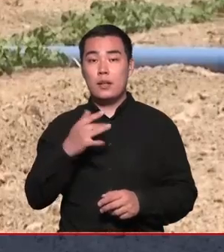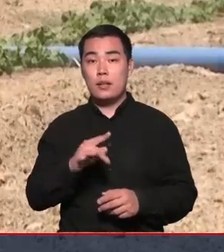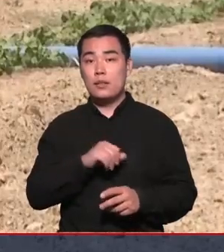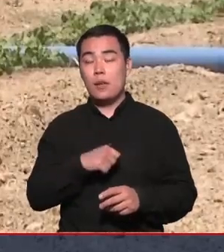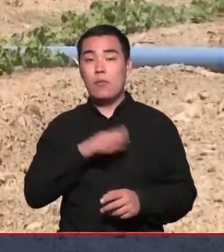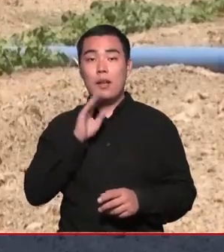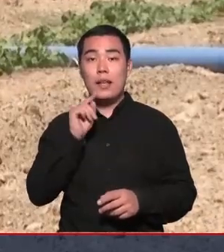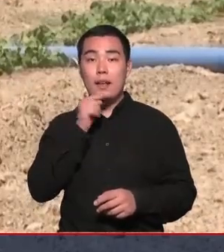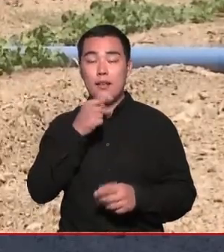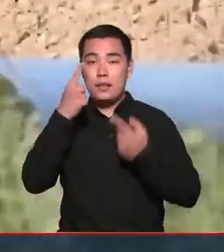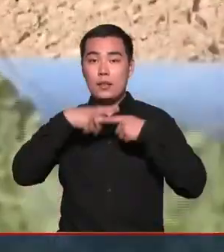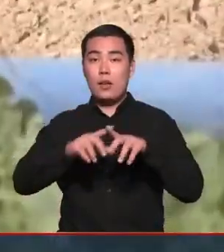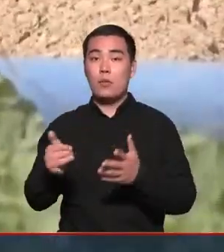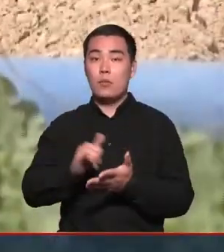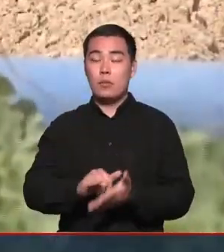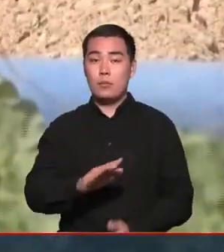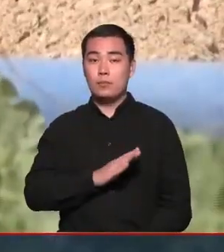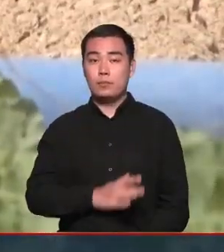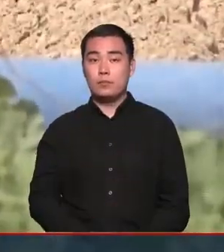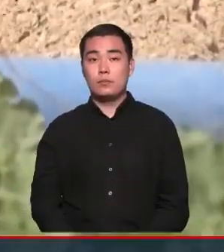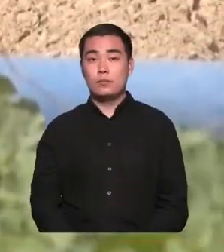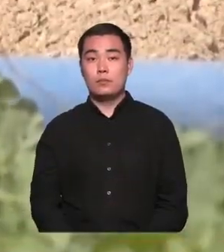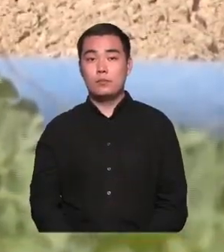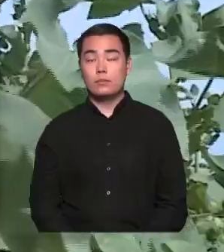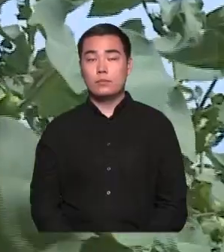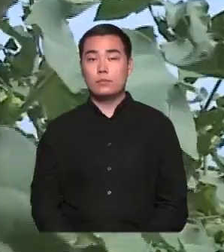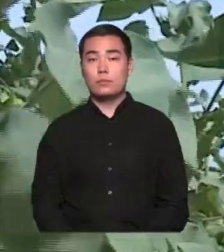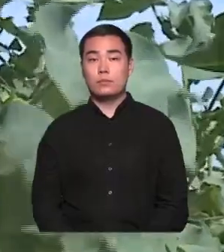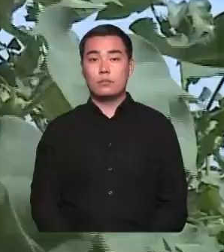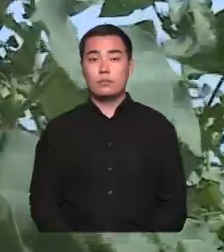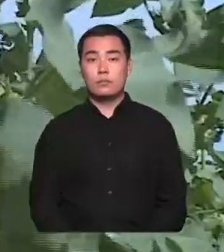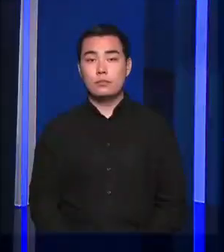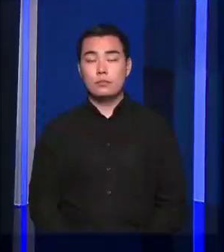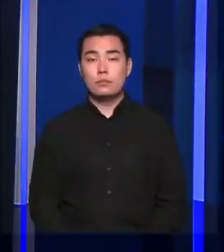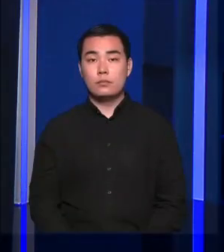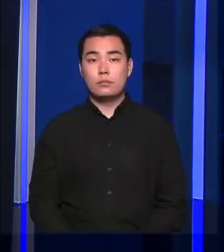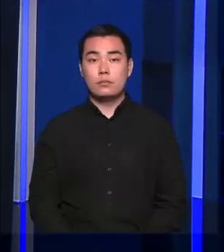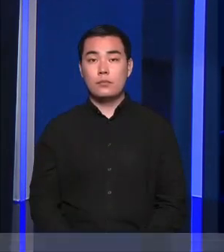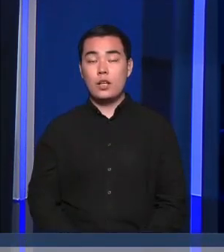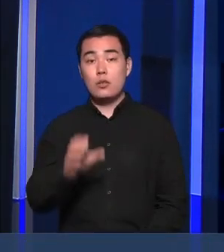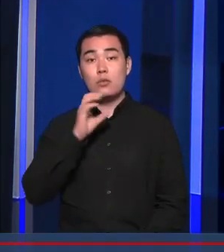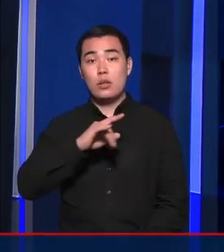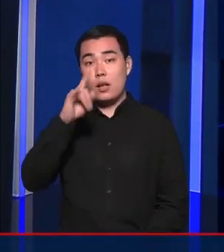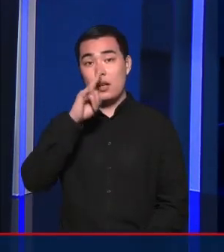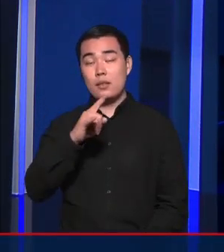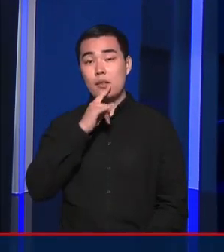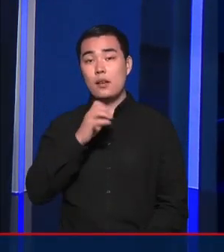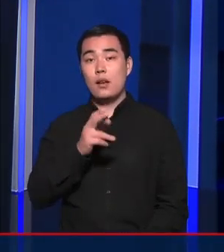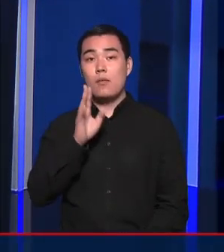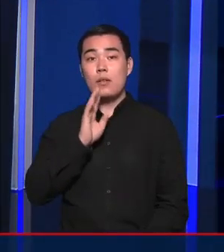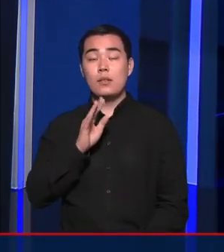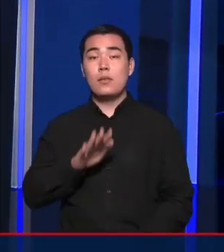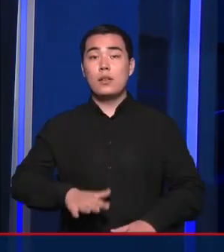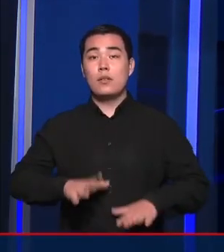технологиясы енгізілген. Нұркен Әкімхан, Жібек Жолы, Түркістан облысынан. Солтүстік Қазақстанда